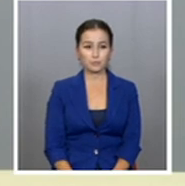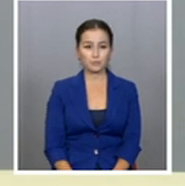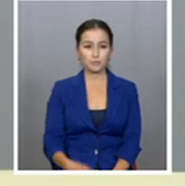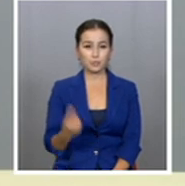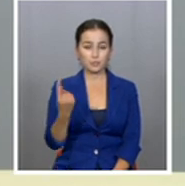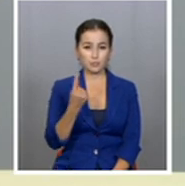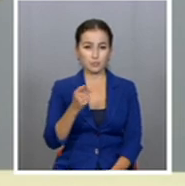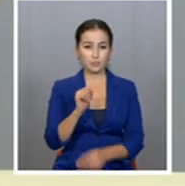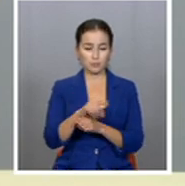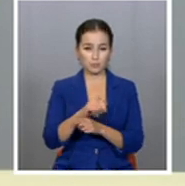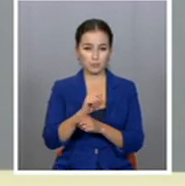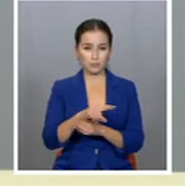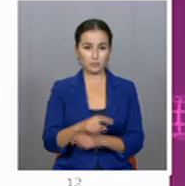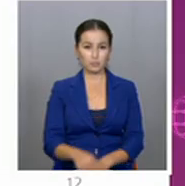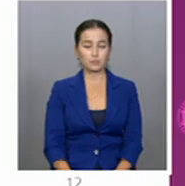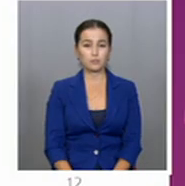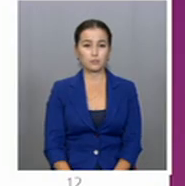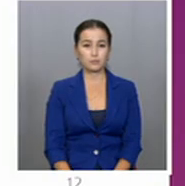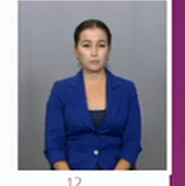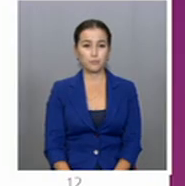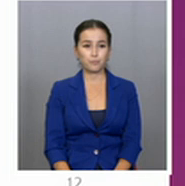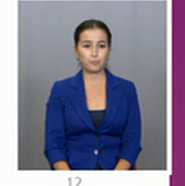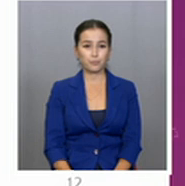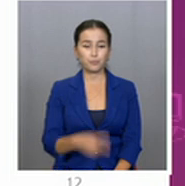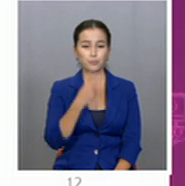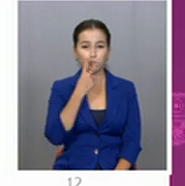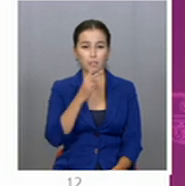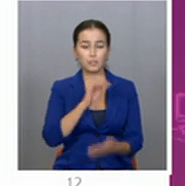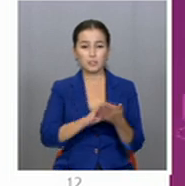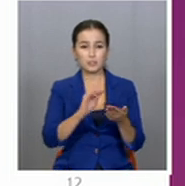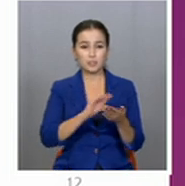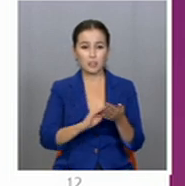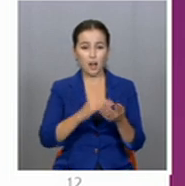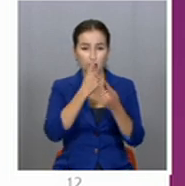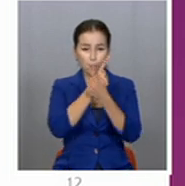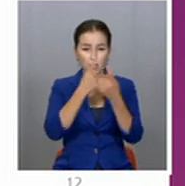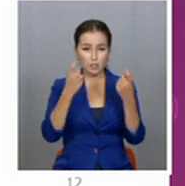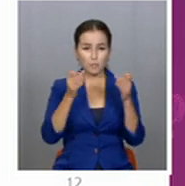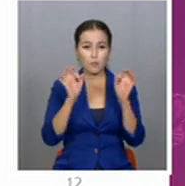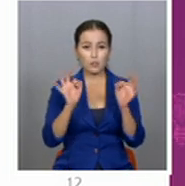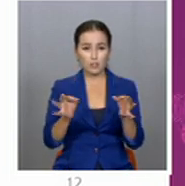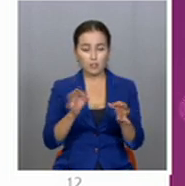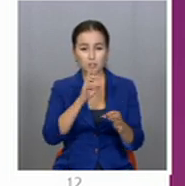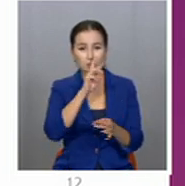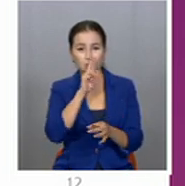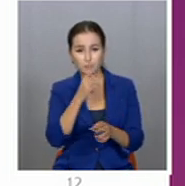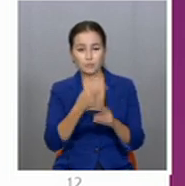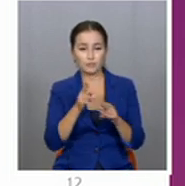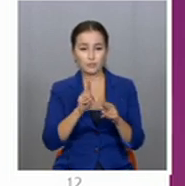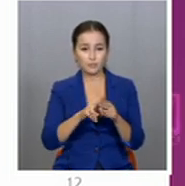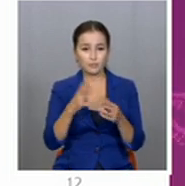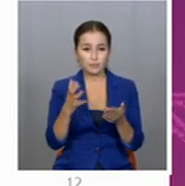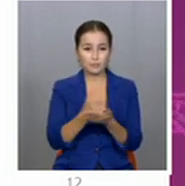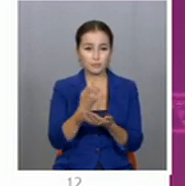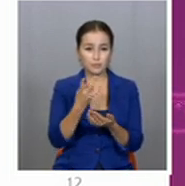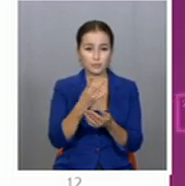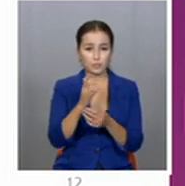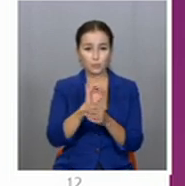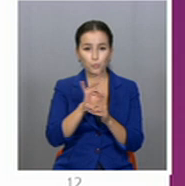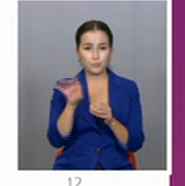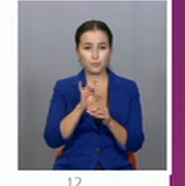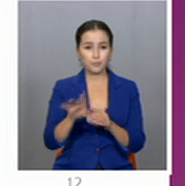Бірінші тапсырма. Төменде берілген ақпараттардың дұрыс бұрыстығын анықтап қараңыздар.